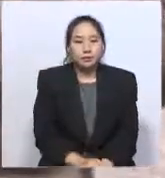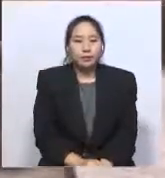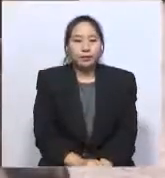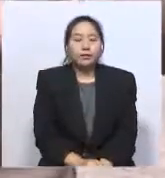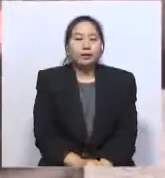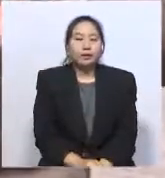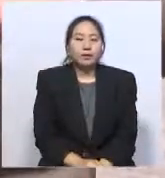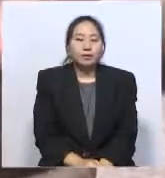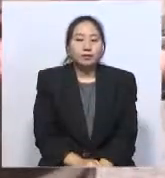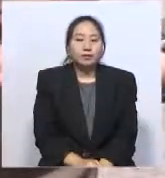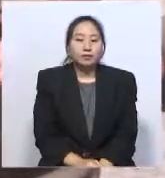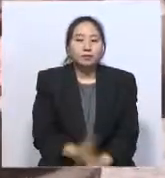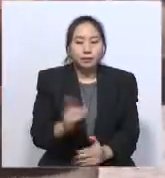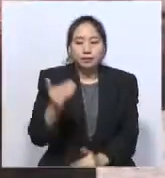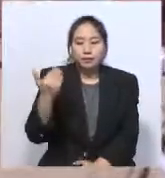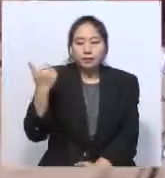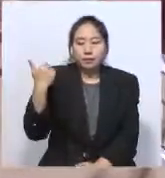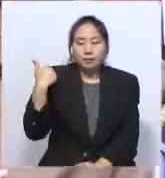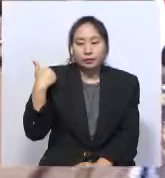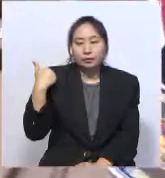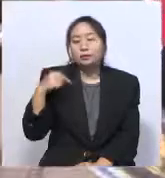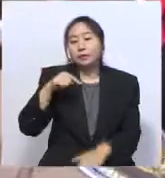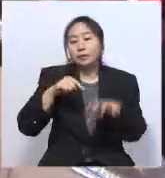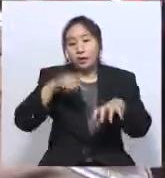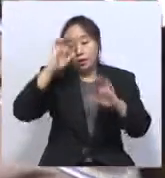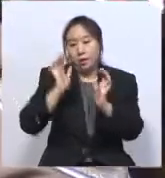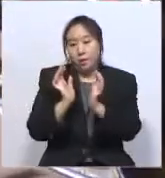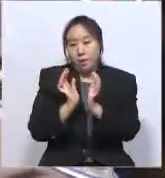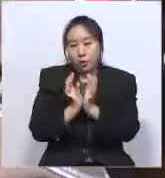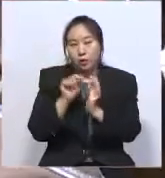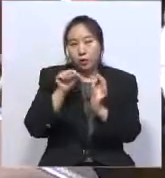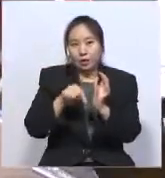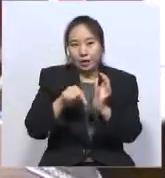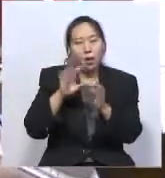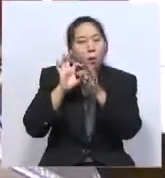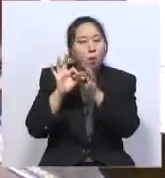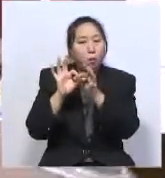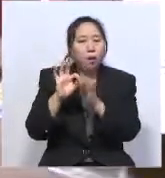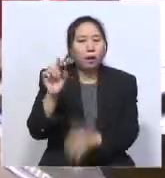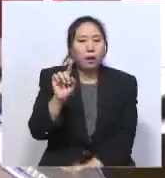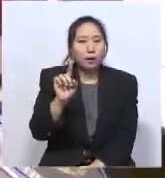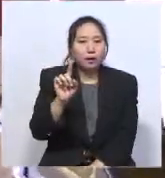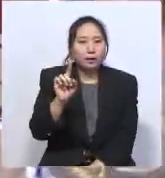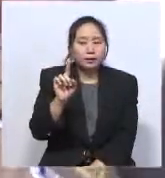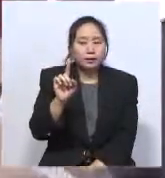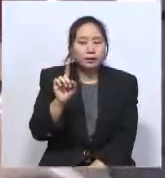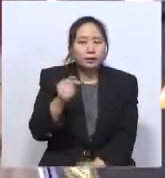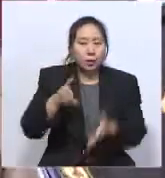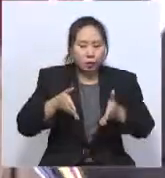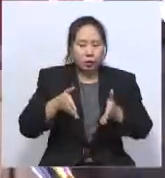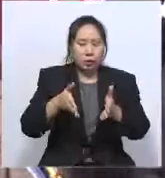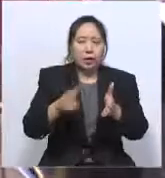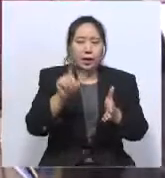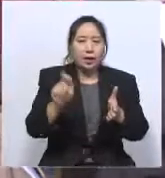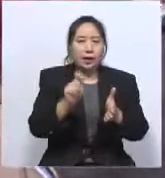ขณะที่จุดหนึ่งที่ทางสารวัตรสถานีตำรวจทางหลวงประตูน้ำพระอินทร์เป็นห่วงก็คือคนที่จะใช้ถนนสายเอเ